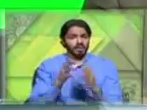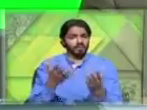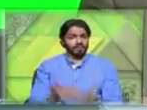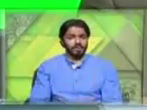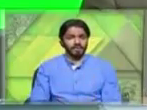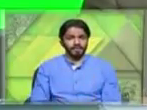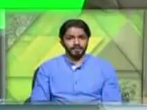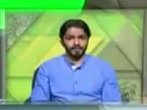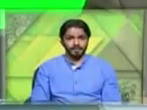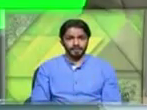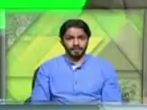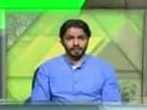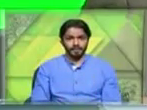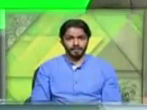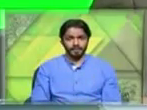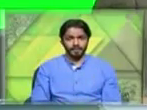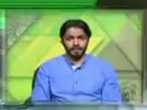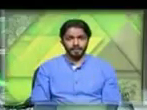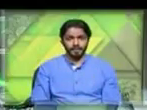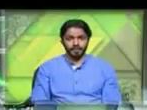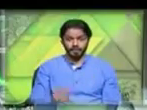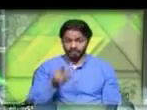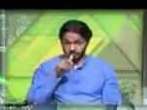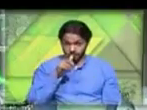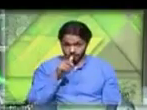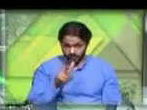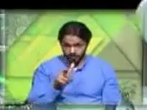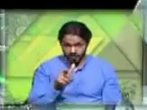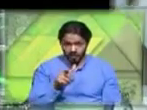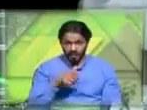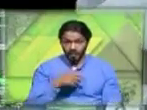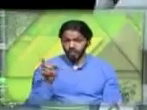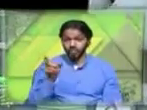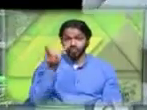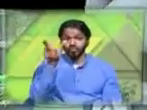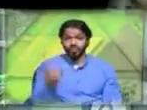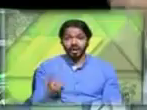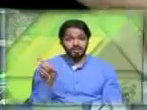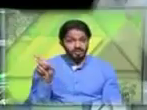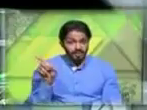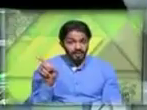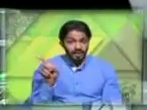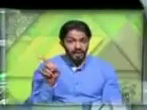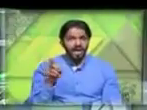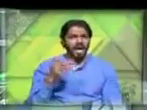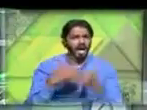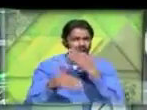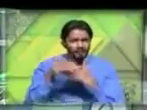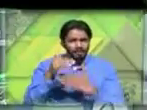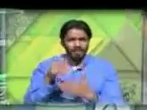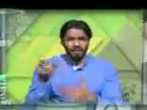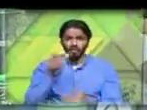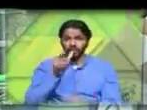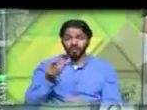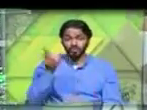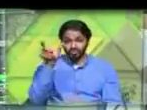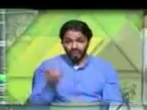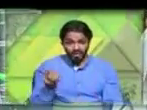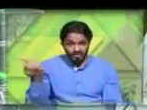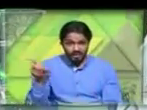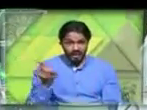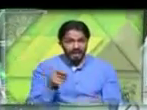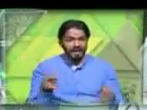الله. ثاني: وراعي الشاة يحمي الذئب عنها، فكيف إذا الرعاة لها الذئاب.